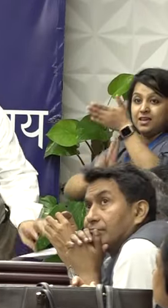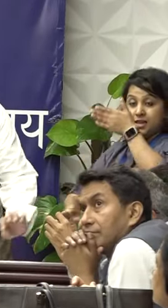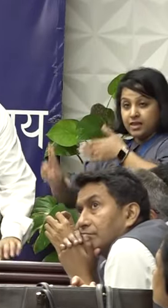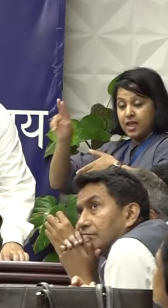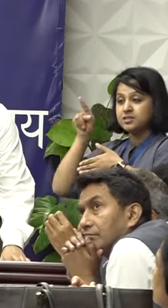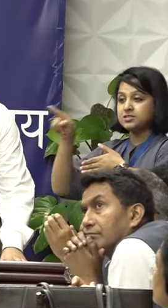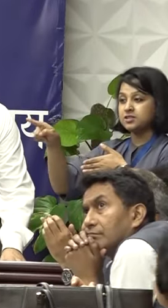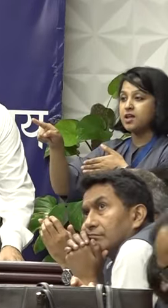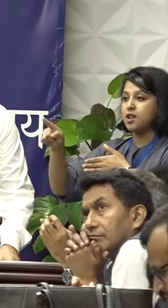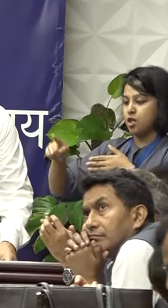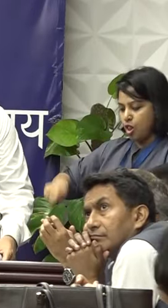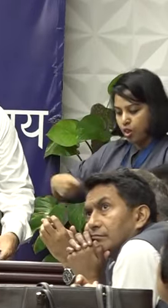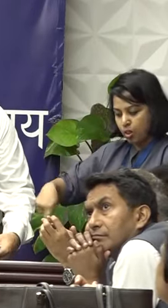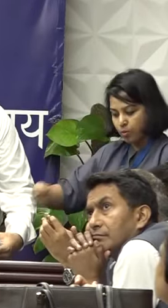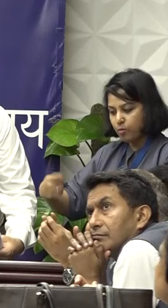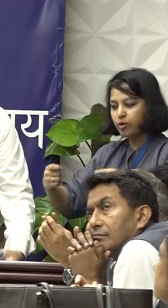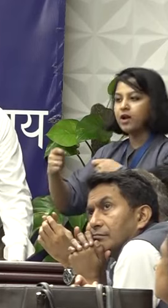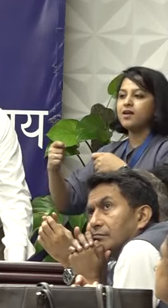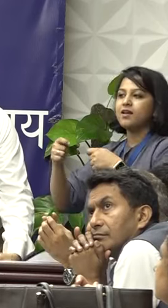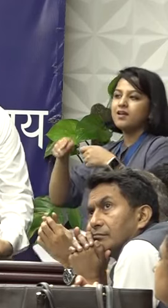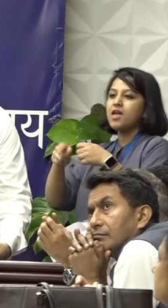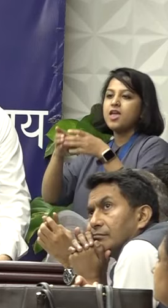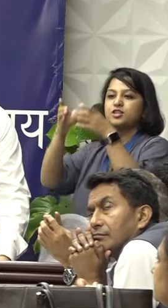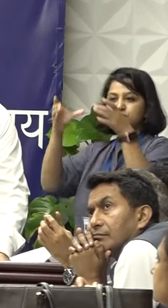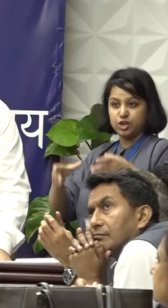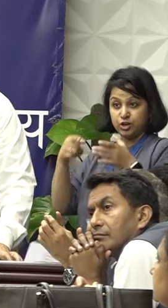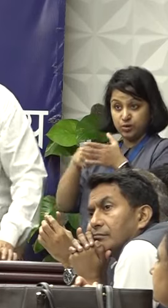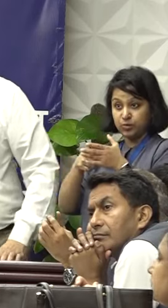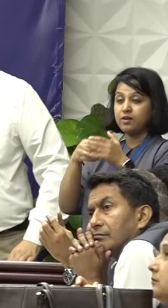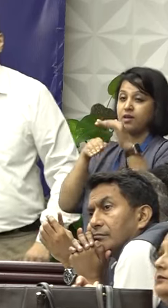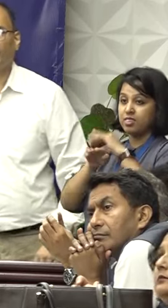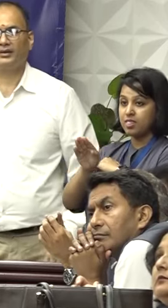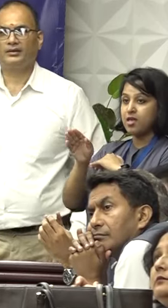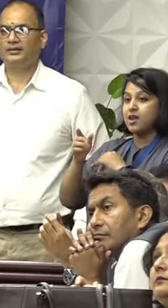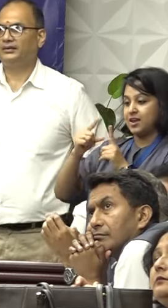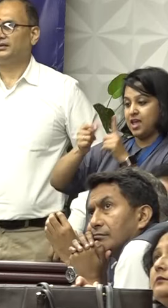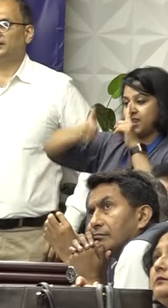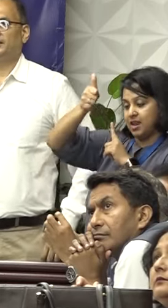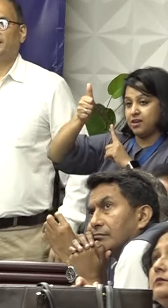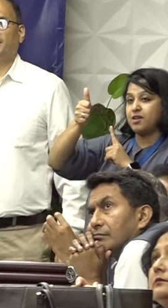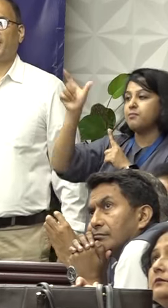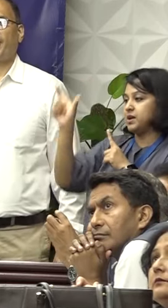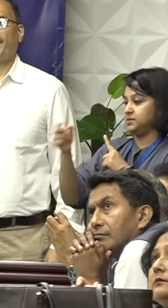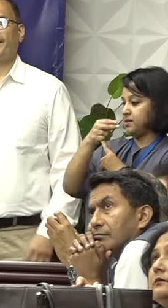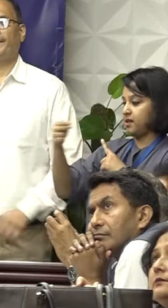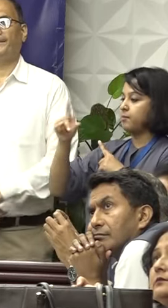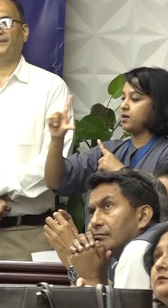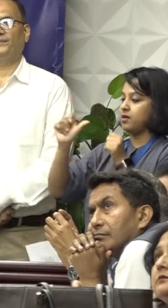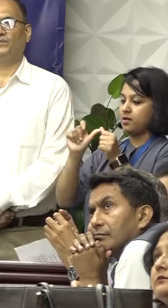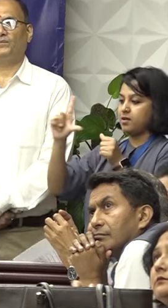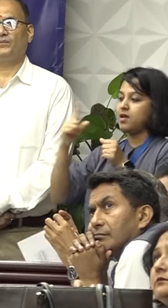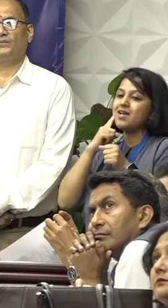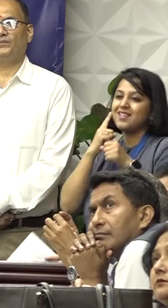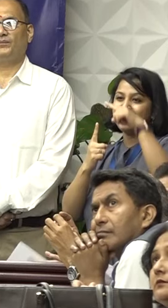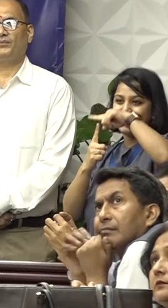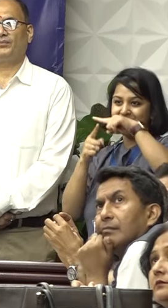सीआरसी त्रिपुरा के प्रतिनिधित्व कर रहे डायरेक्टर डॉक्टर ललित नारायण जी को जो आज हमारे साथ वर्चुअल माध्यम से जुड़े हैं और